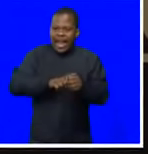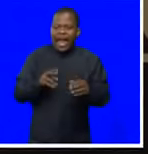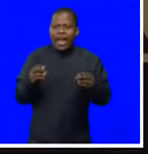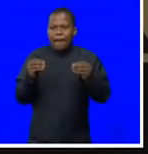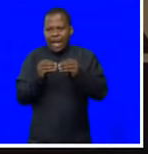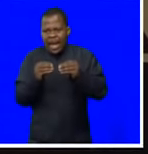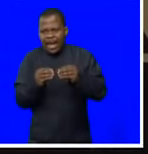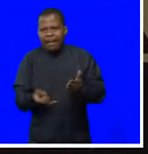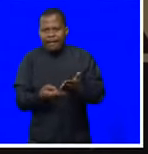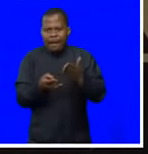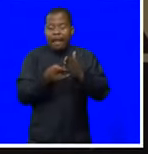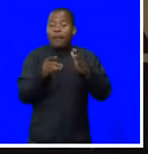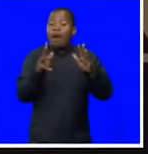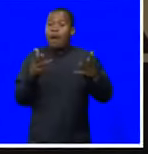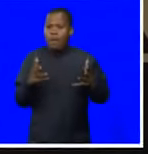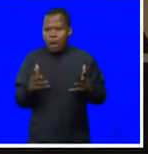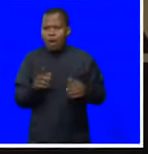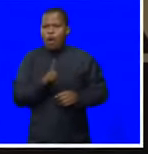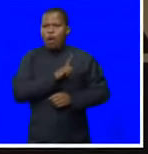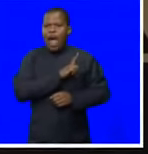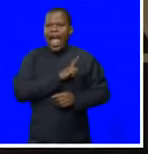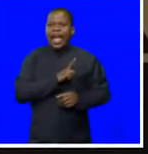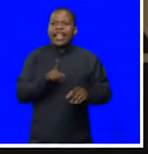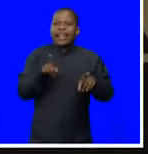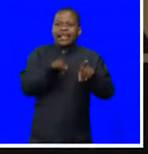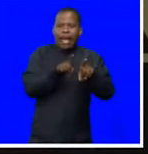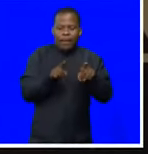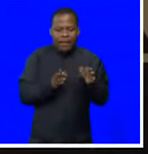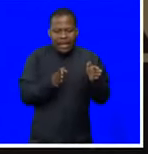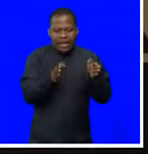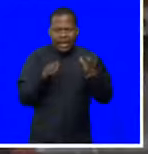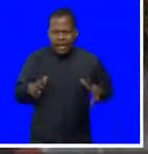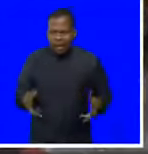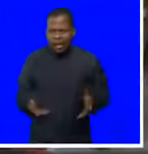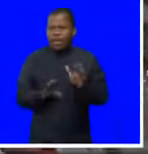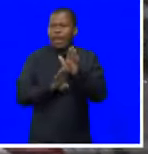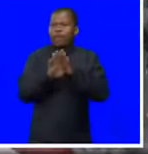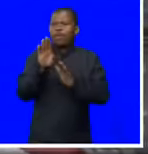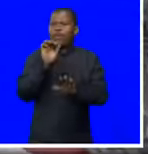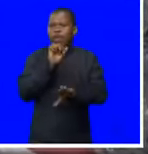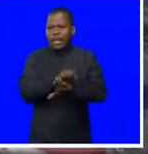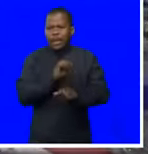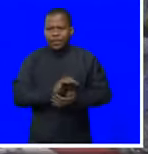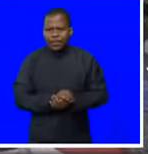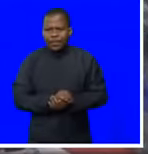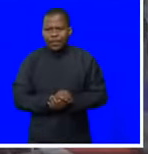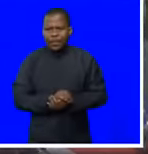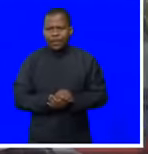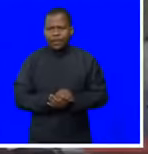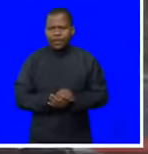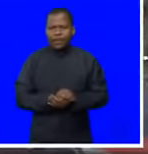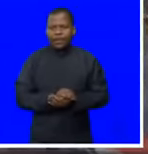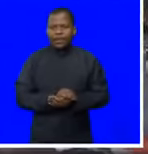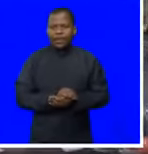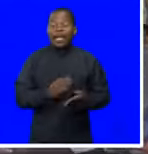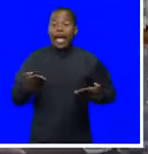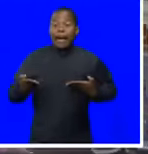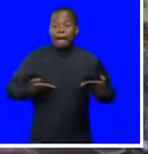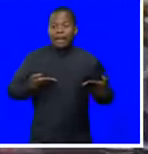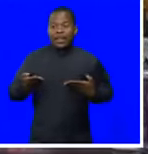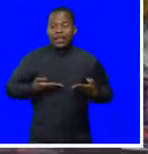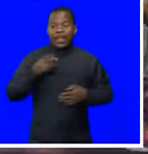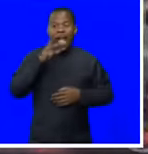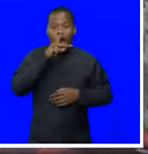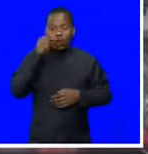lapho sibambe balimi kude sichubeke le sector yethu indlondlobale. Umphathi wenkampani yashukela emhlume Nick